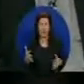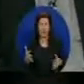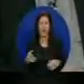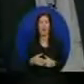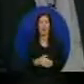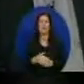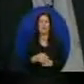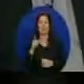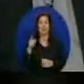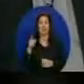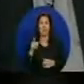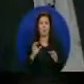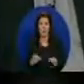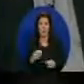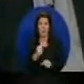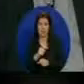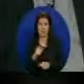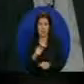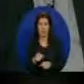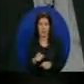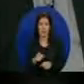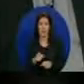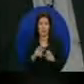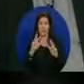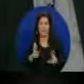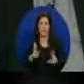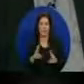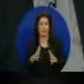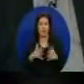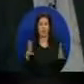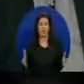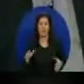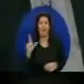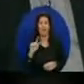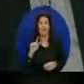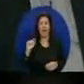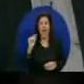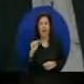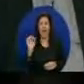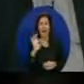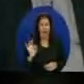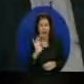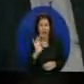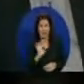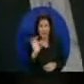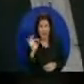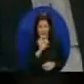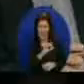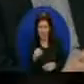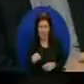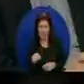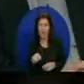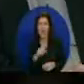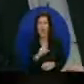מקסיקו, ושם באמת יישמו את זה בצורה מאוד מאוד נרחבת. אבל החיידקים האלה לא בהכרח יכולים